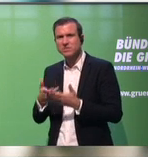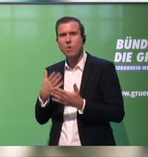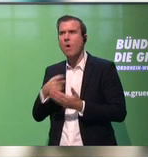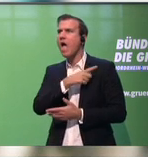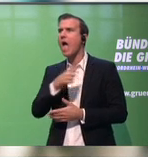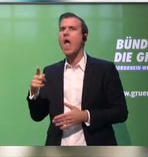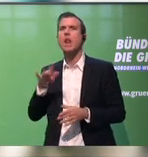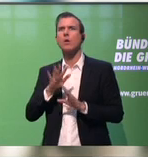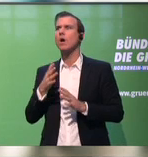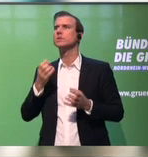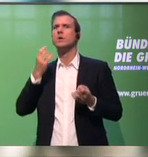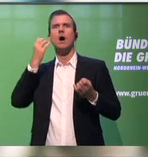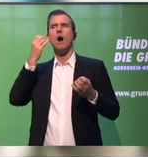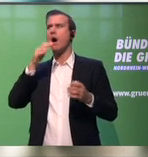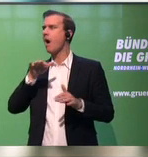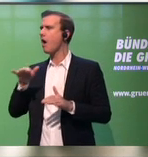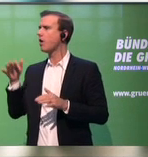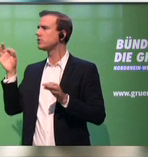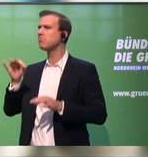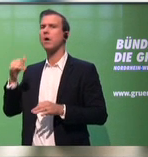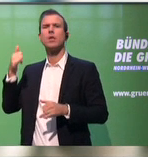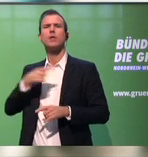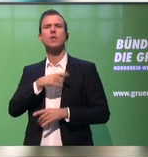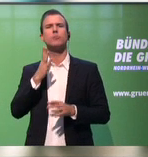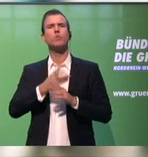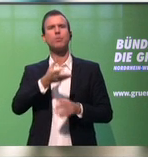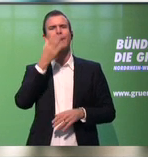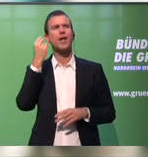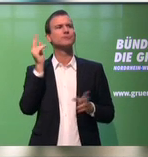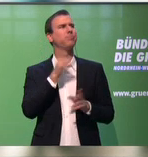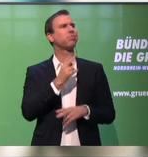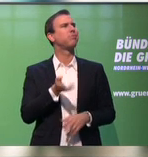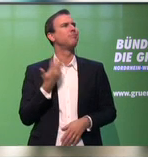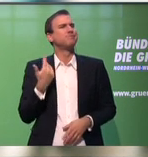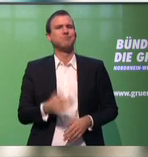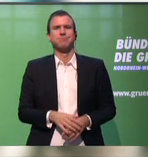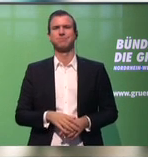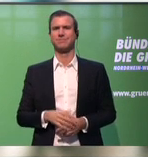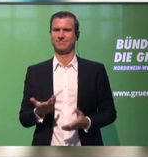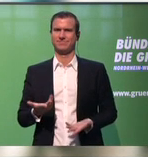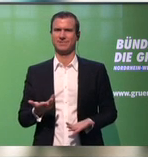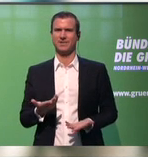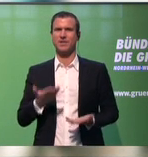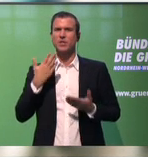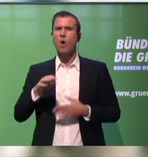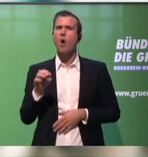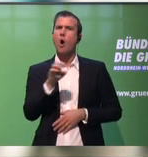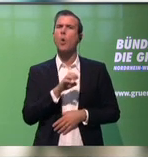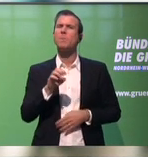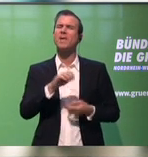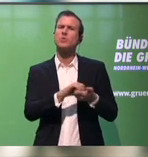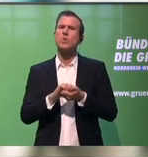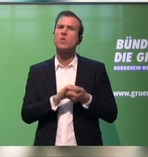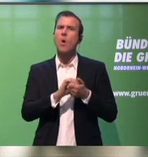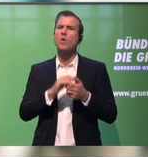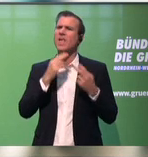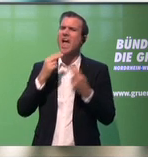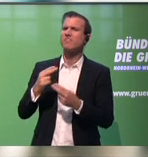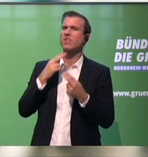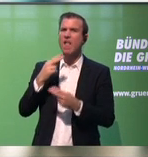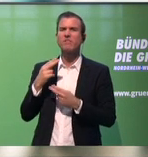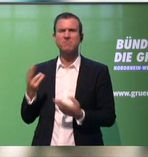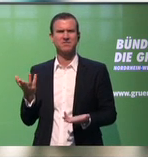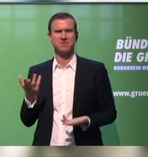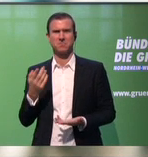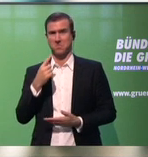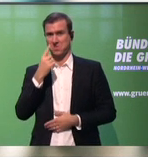Alle haben sich kurz aufgeregt und dass das jetzt schon wieder in Vergessenheit geraten ist. Und die Antworten, die die Europäische Union dazu hat, fallen